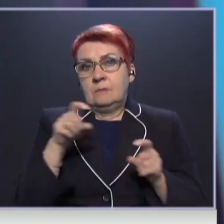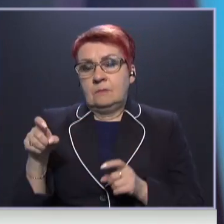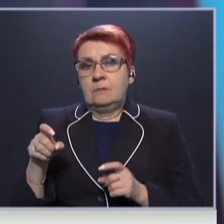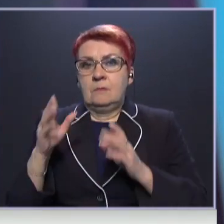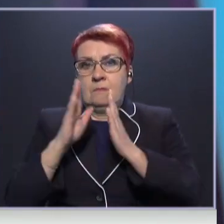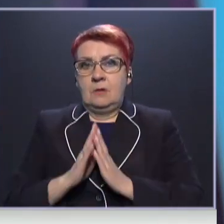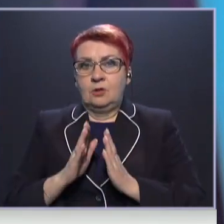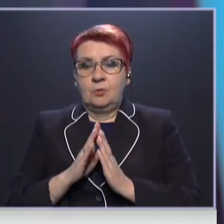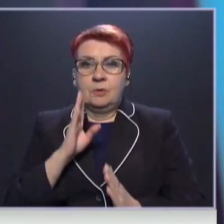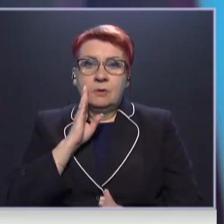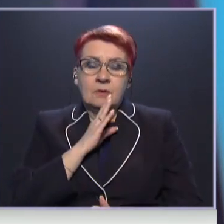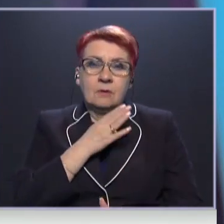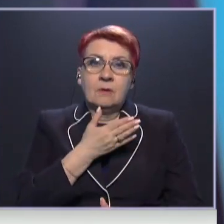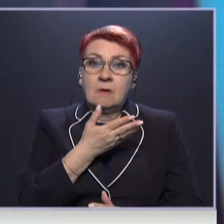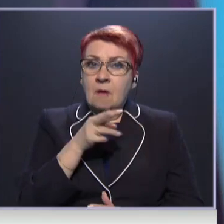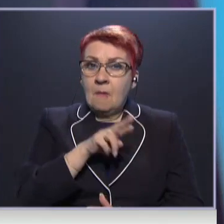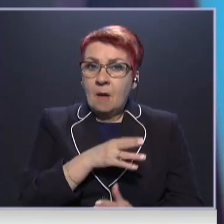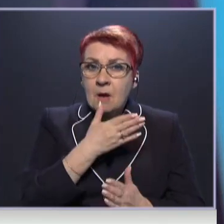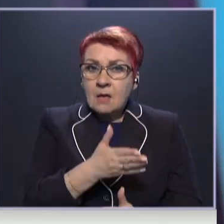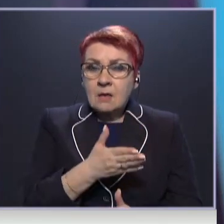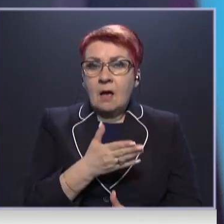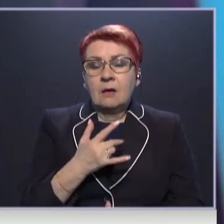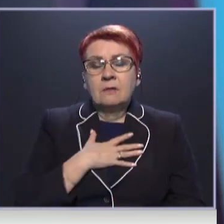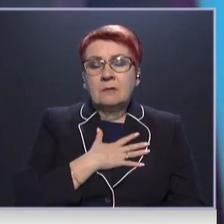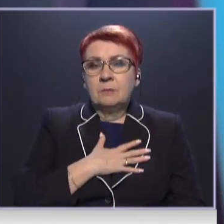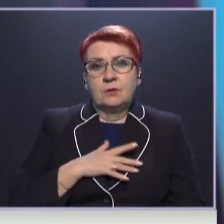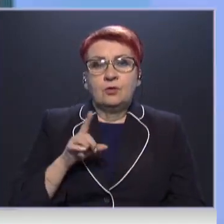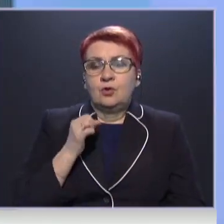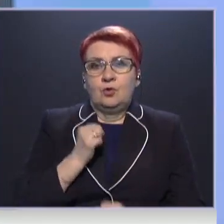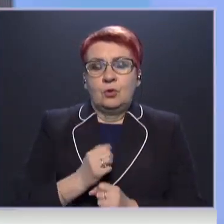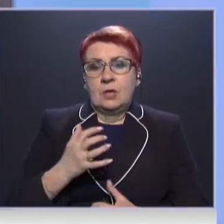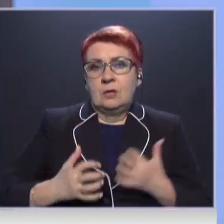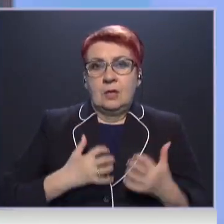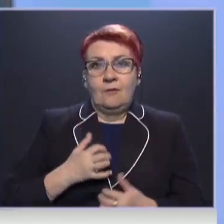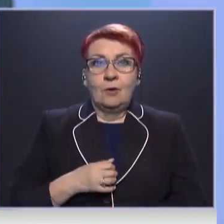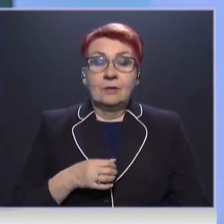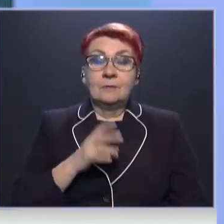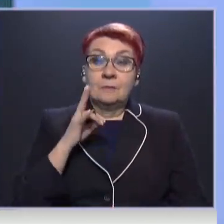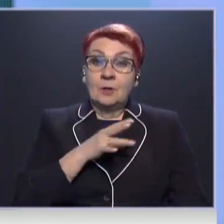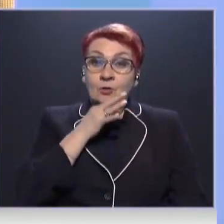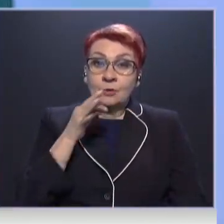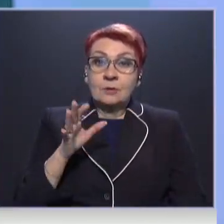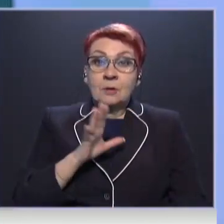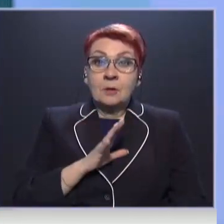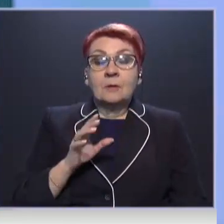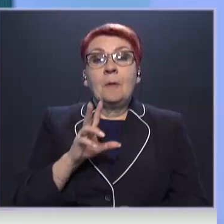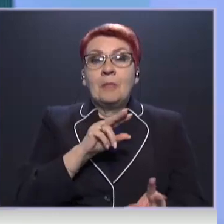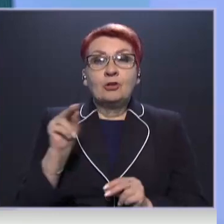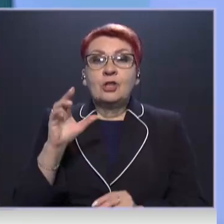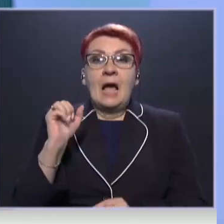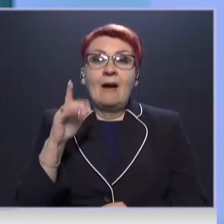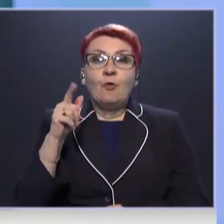меня невыносима эта тревога. Помогите, пожалуйста, что делать в такой ситуации? Знаете, был такой случай, вот блаженный